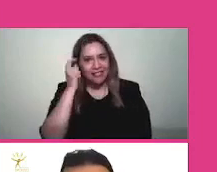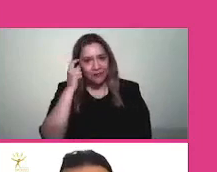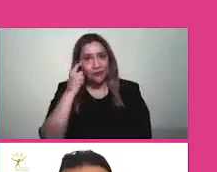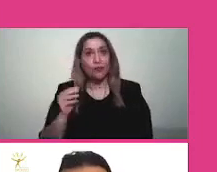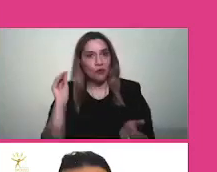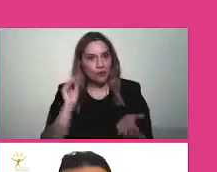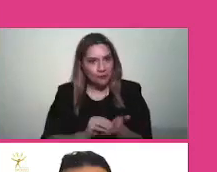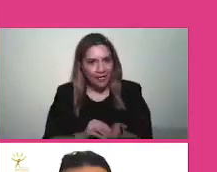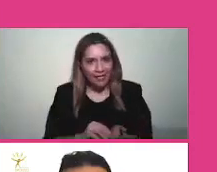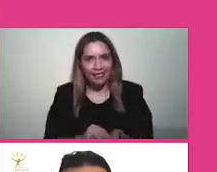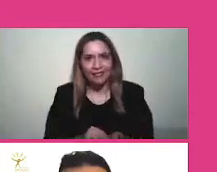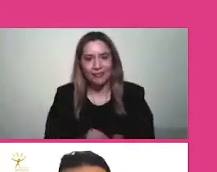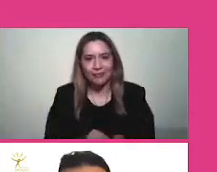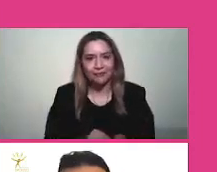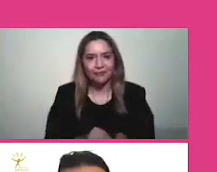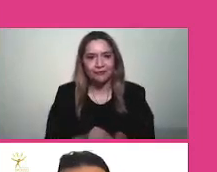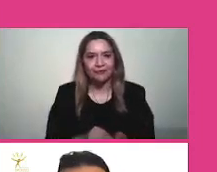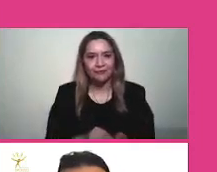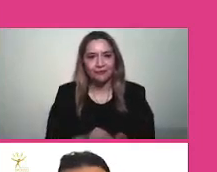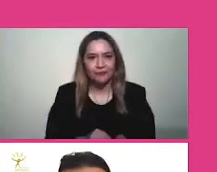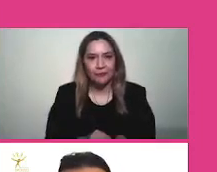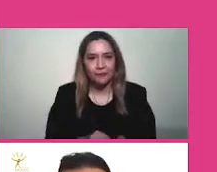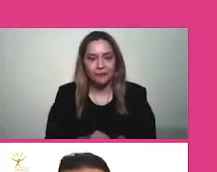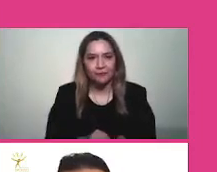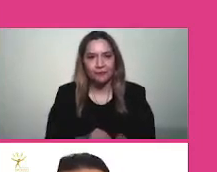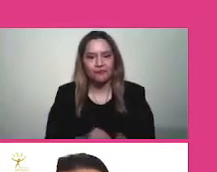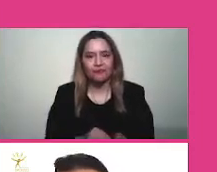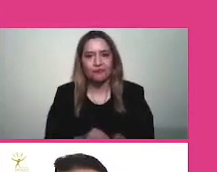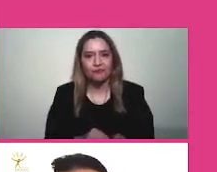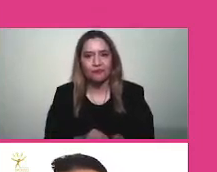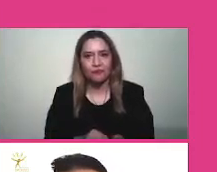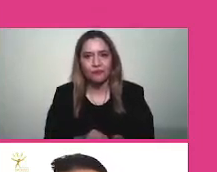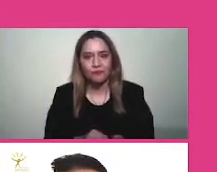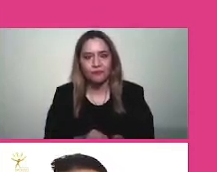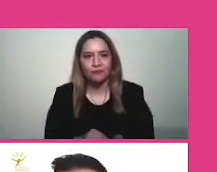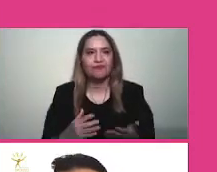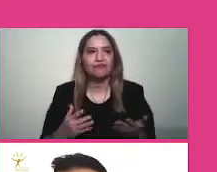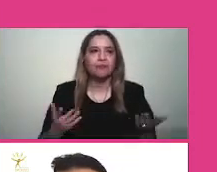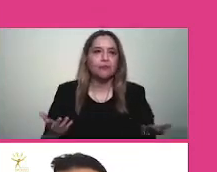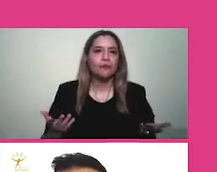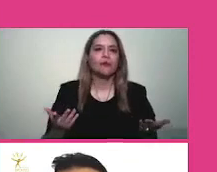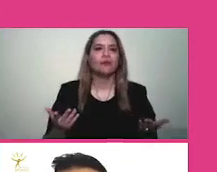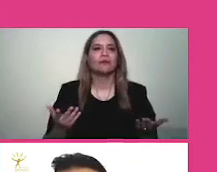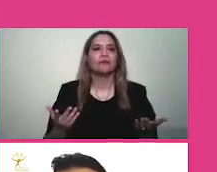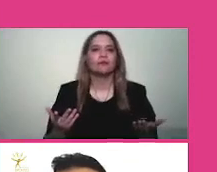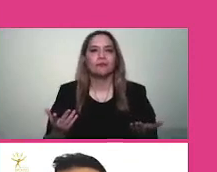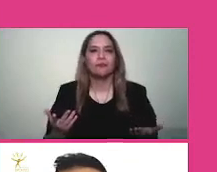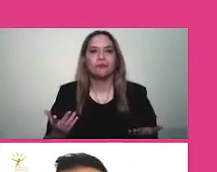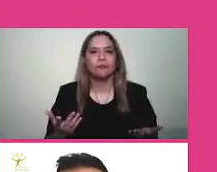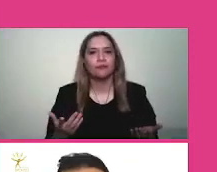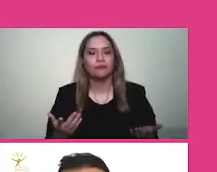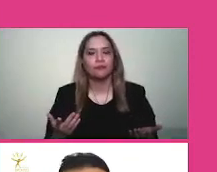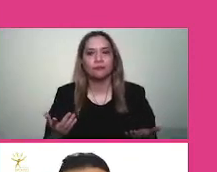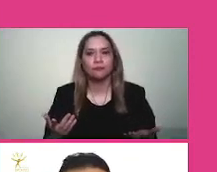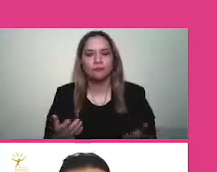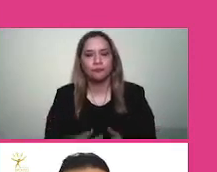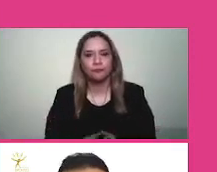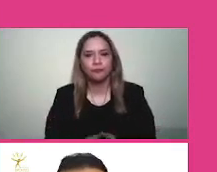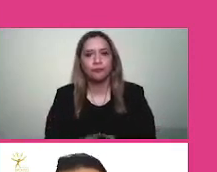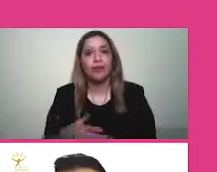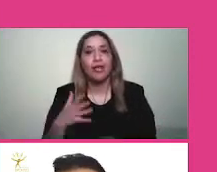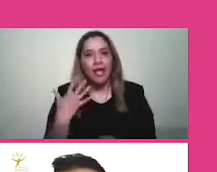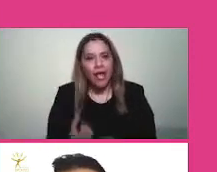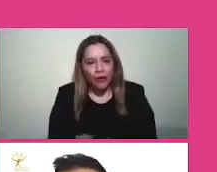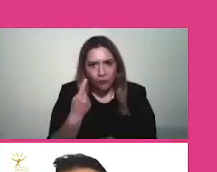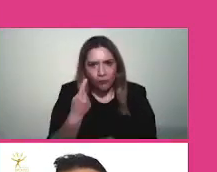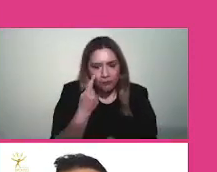μια φορά ότι όταν έτσι έχουμε μπροστά μας ένα